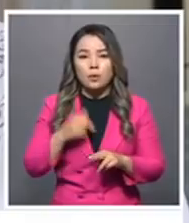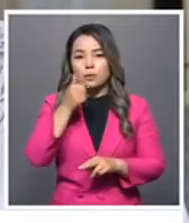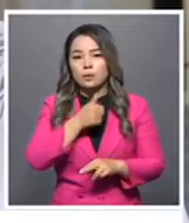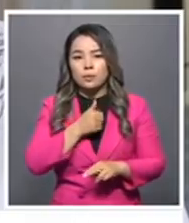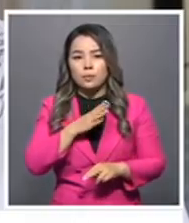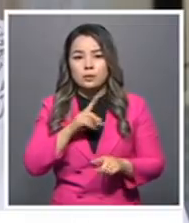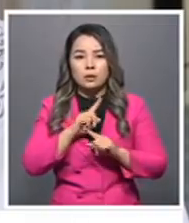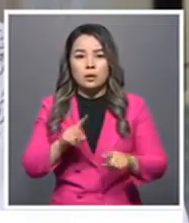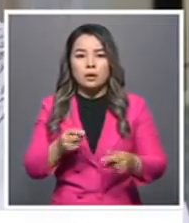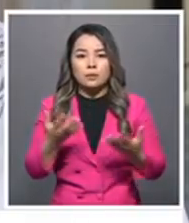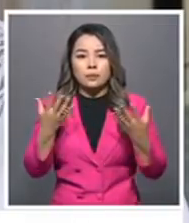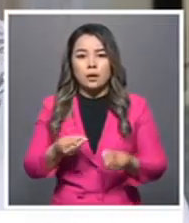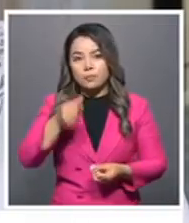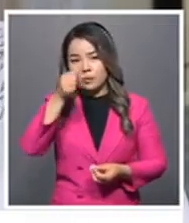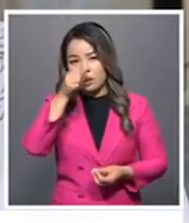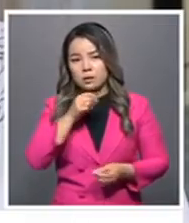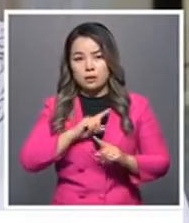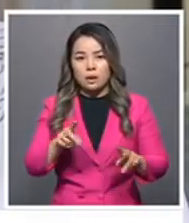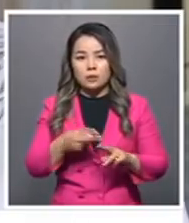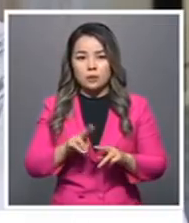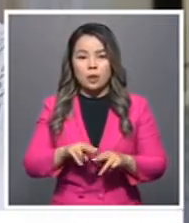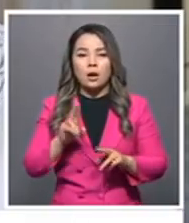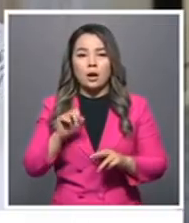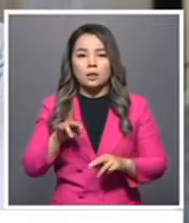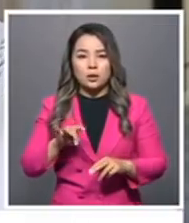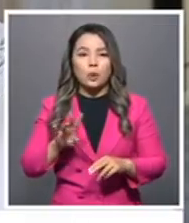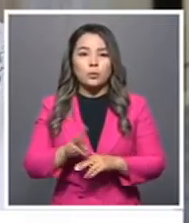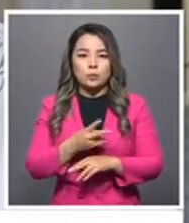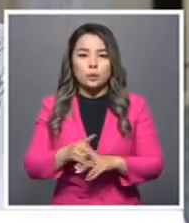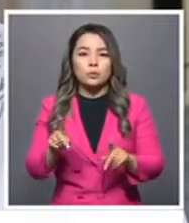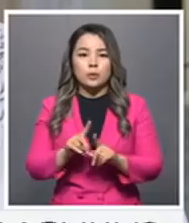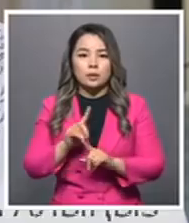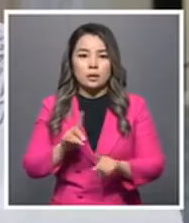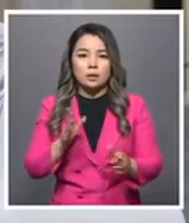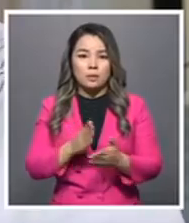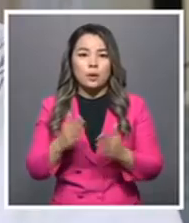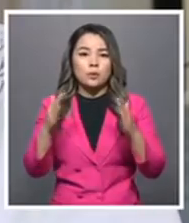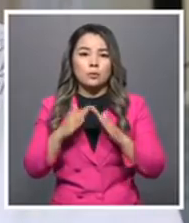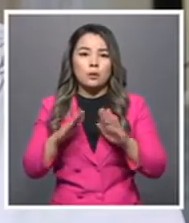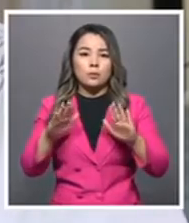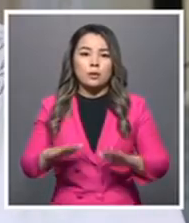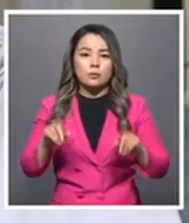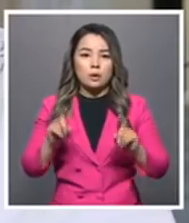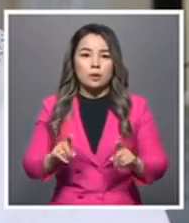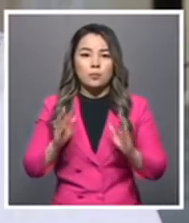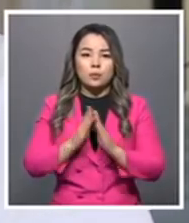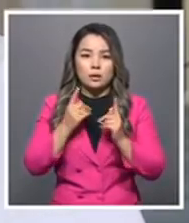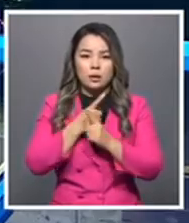айы ерекше, сонымен қатар қадыр түнінде ерекше. Біз жалпы жамағатқа үйде болуларына кеңес